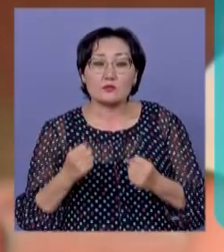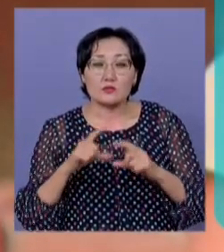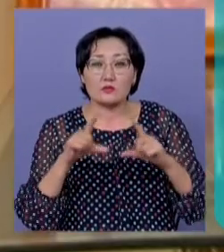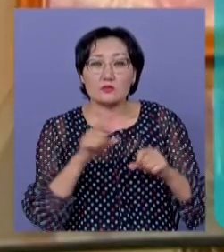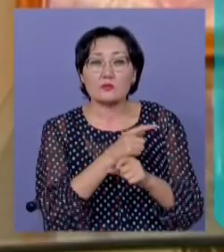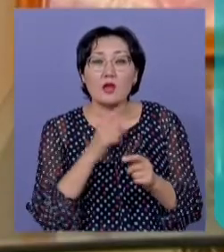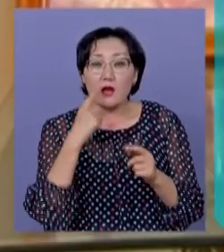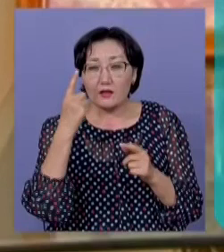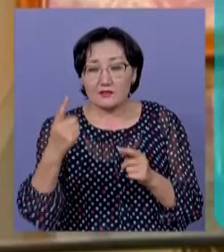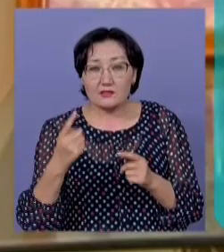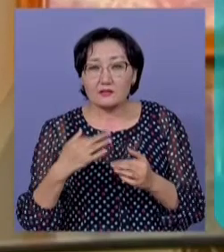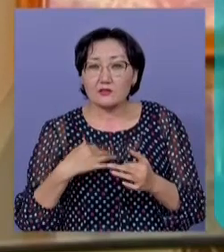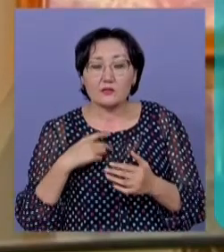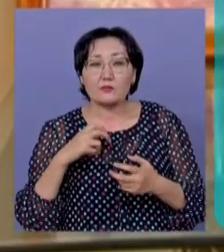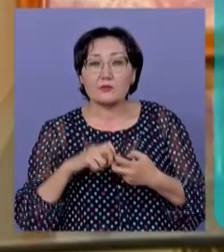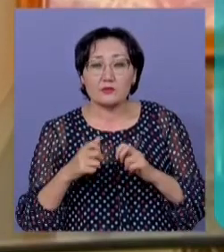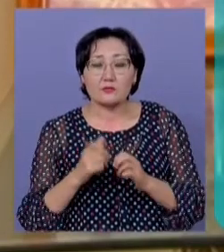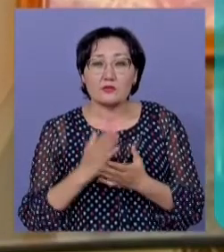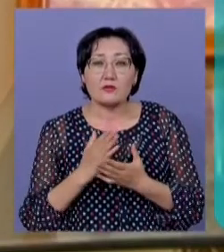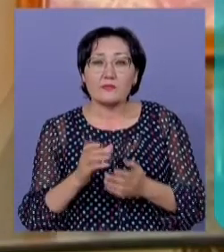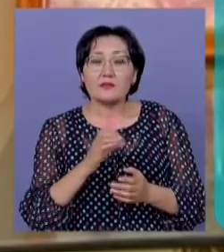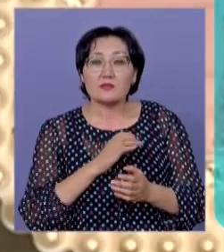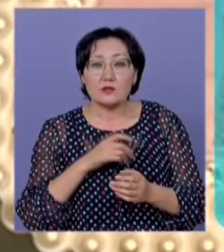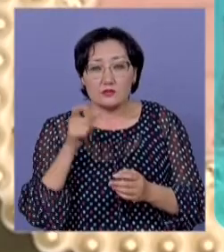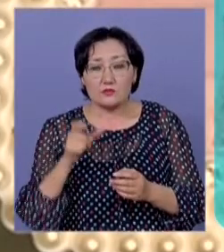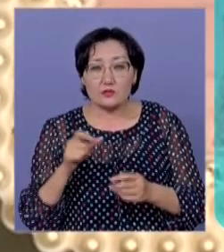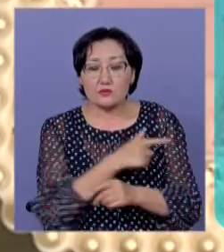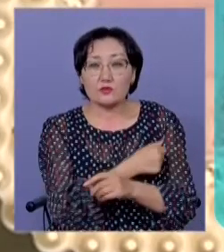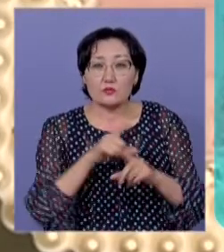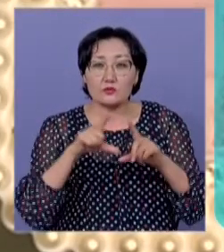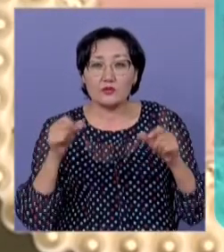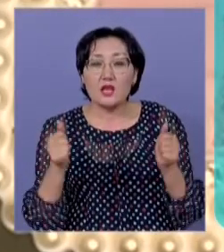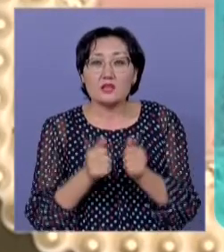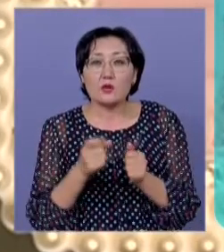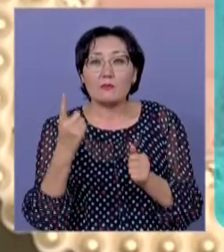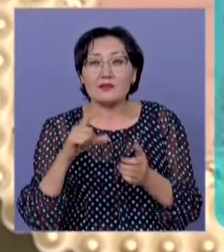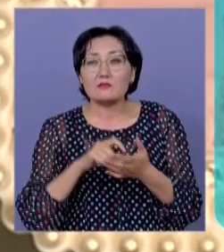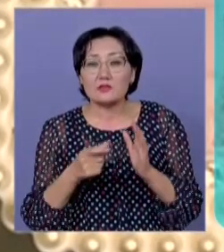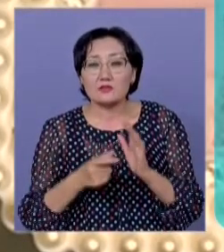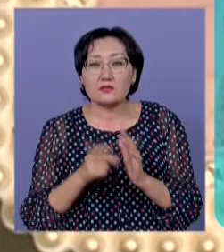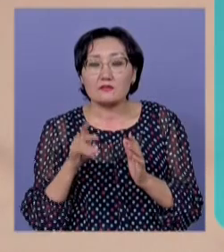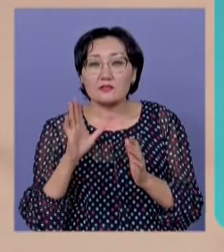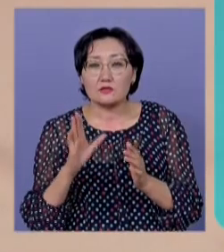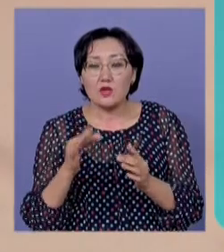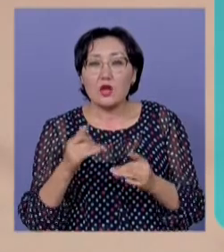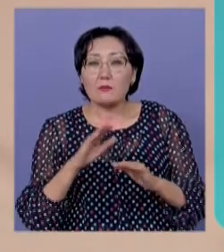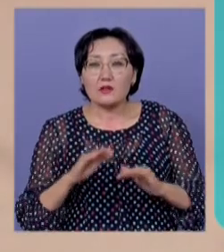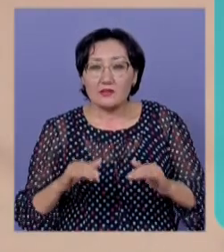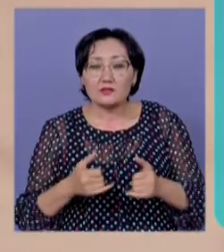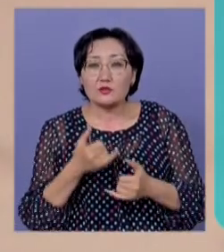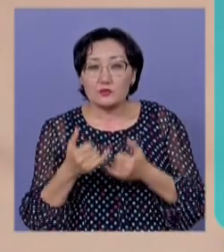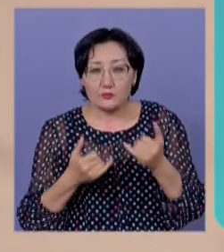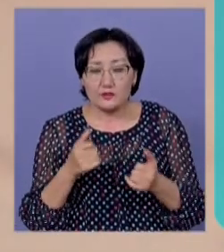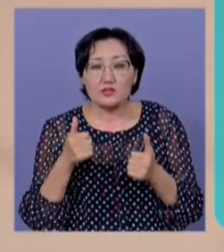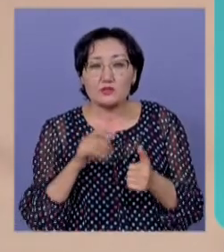емхананың алыстығы жанына батып отыр екен. Қалталы азаматтар табылса, емханаға жақын жерден бір бөлмелі пәтер болса, балалардың күтіміне жақсы болар еді